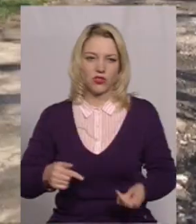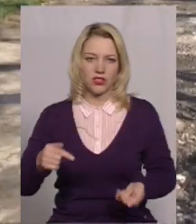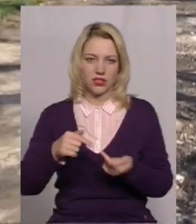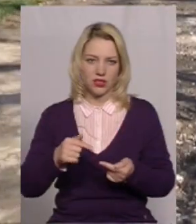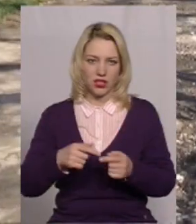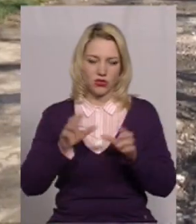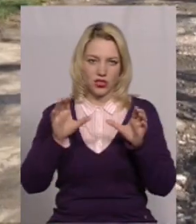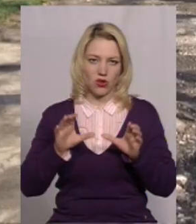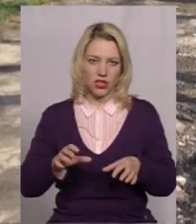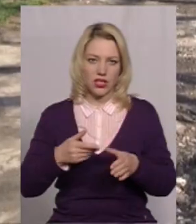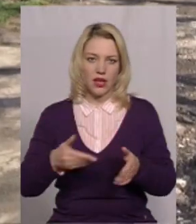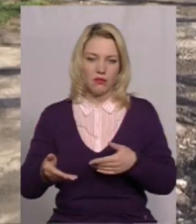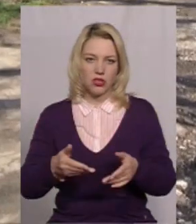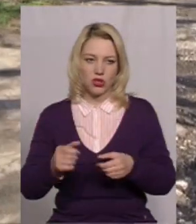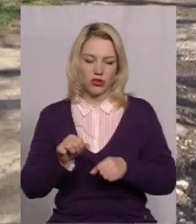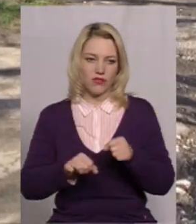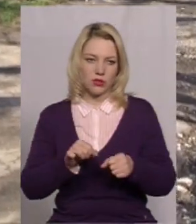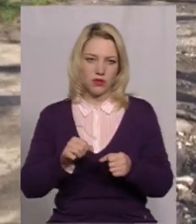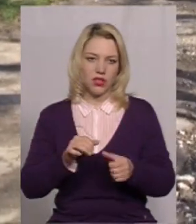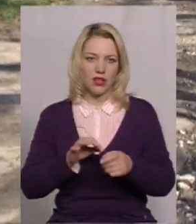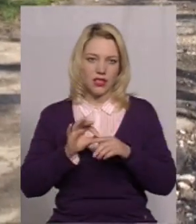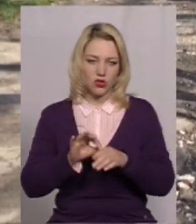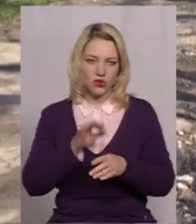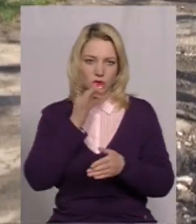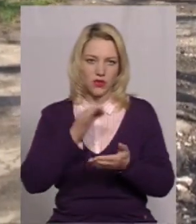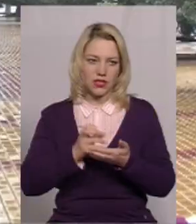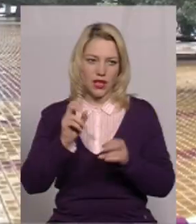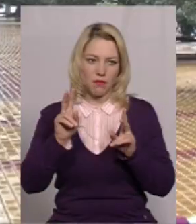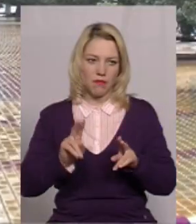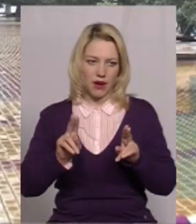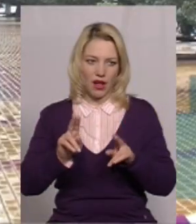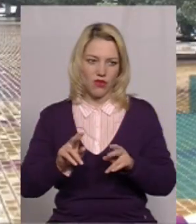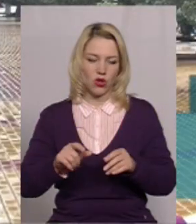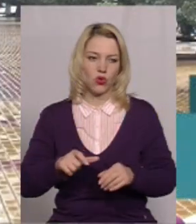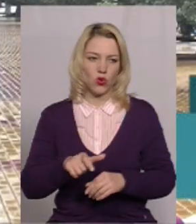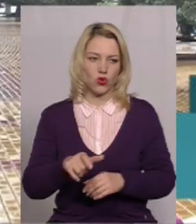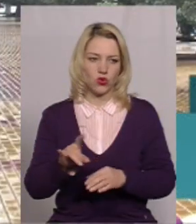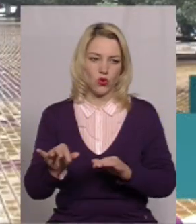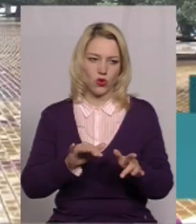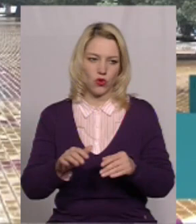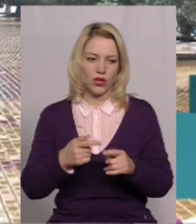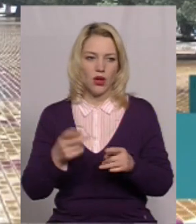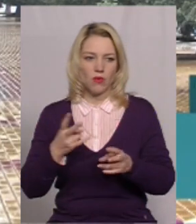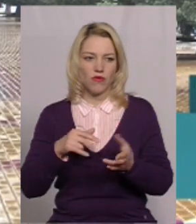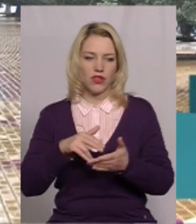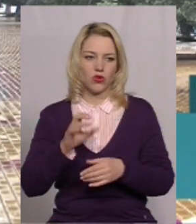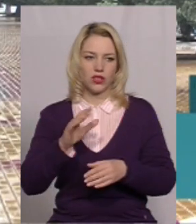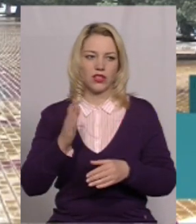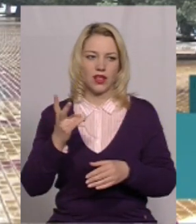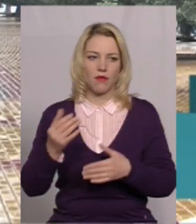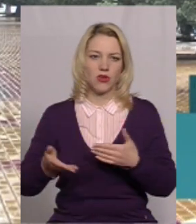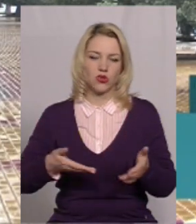законодавства, пішоходи та велосипедисти несуть відповідальність за порушення правил дорожнього руху. Вони мають ходити тільки на пішохідних доріжках або тротуарами нашого